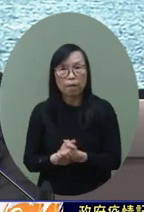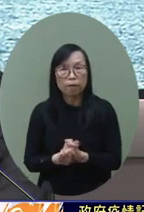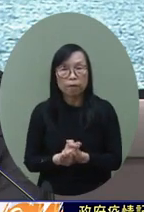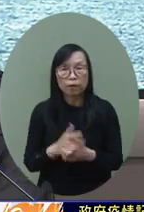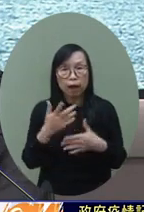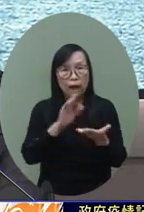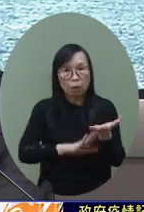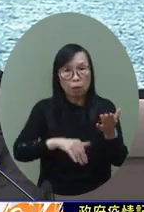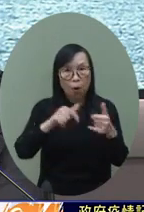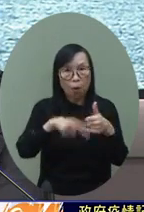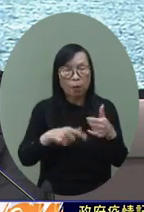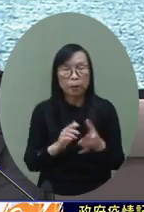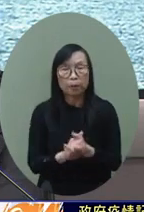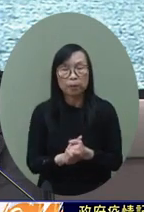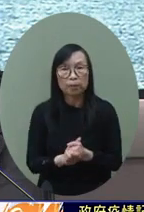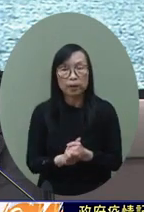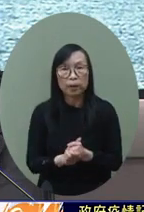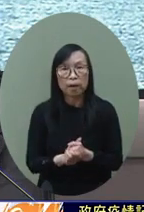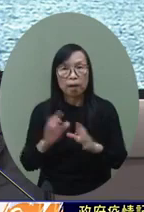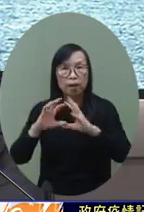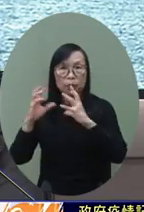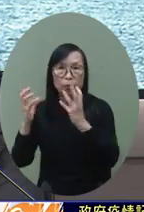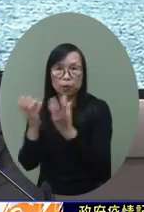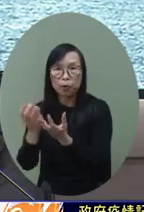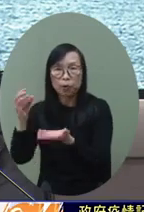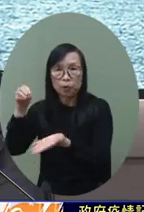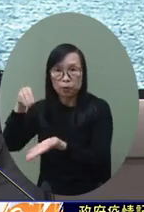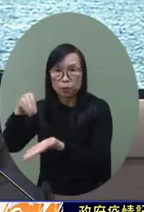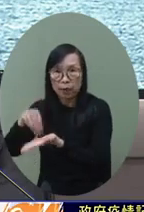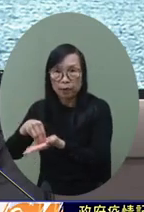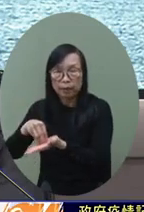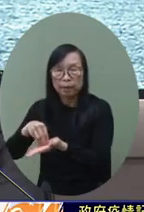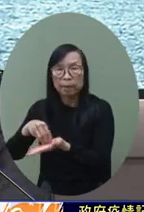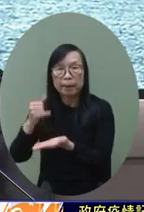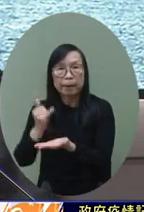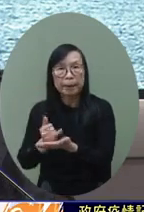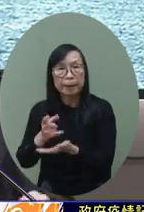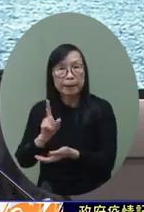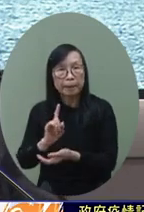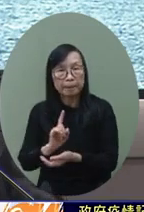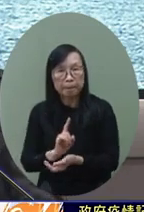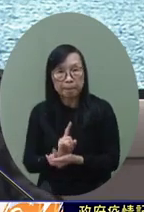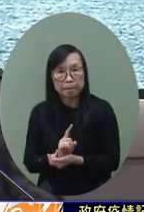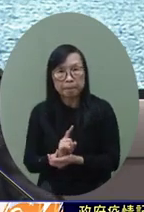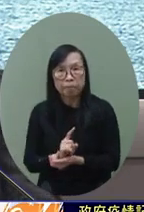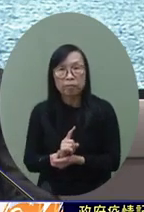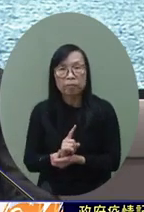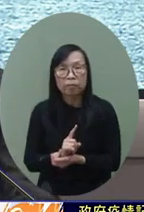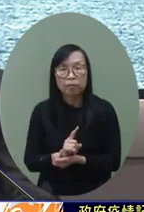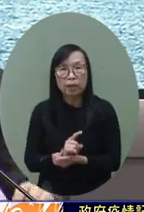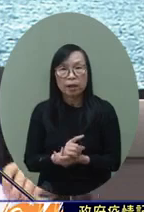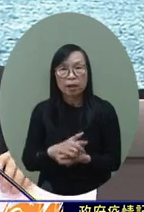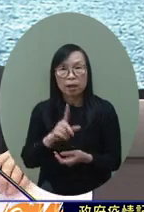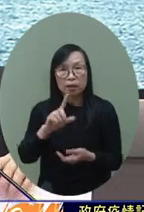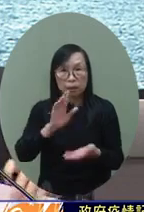個案咧，就係、是、個團隊係會決定喺啲乜嘢嘅有